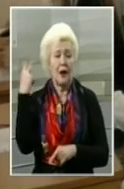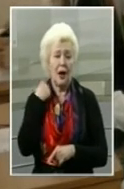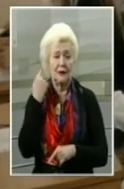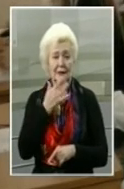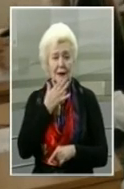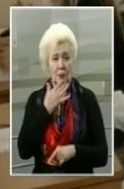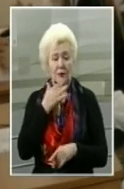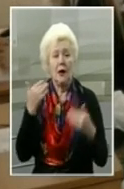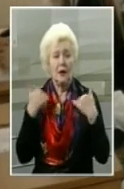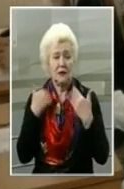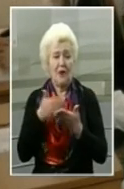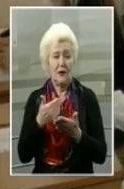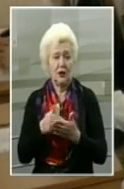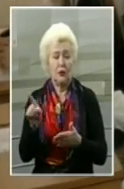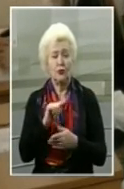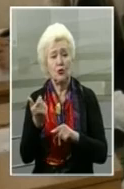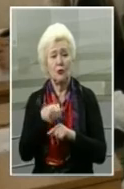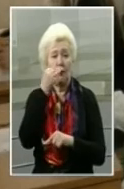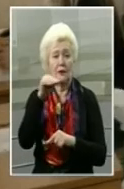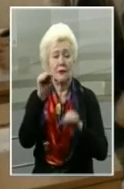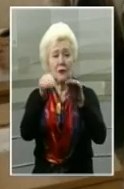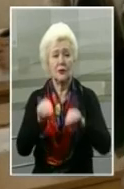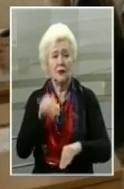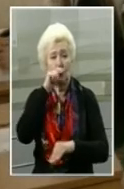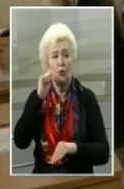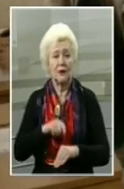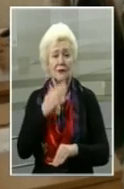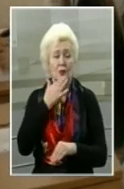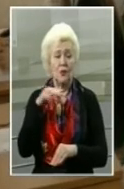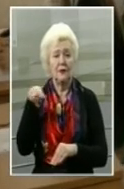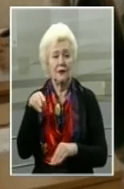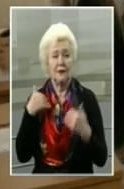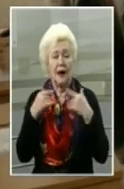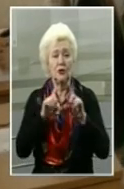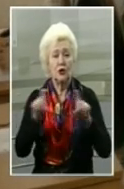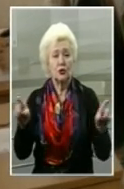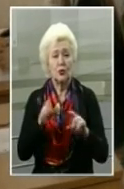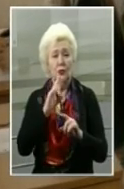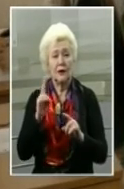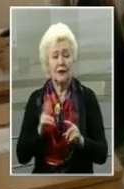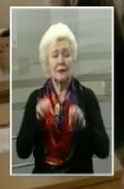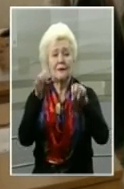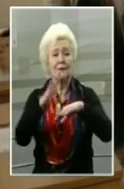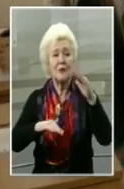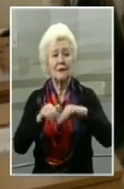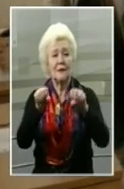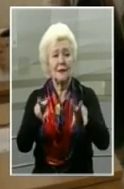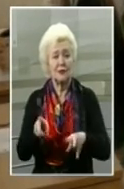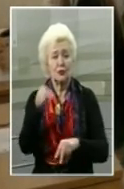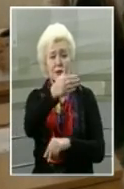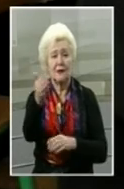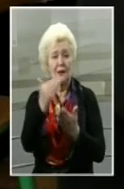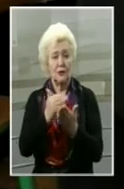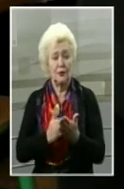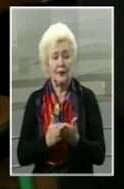мова. Я вважаю, що найкраще я складу українську мову та літературу, тому що наша школа якраз спеціалізується на цьому